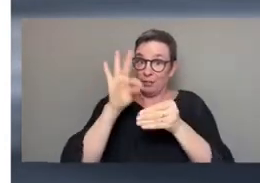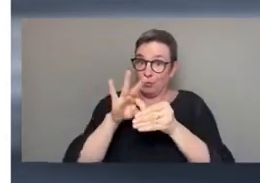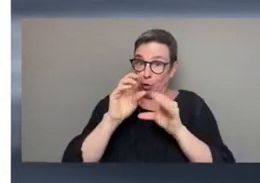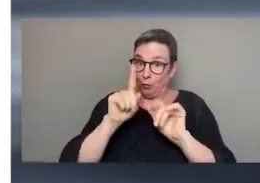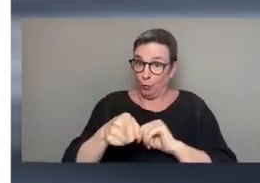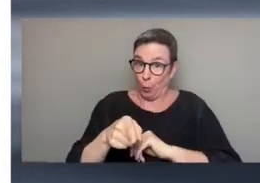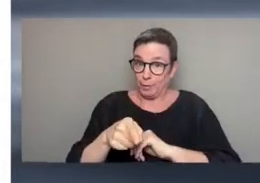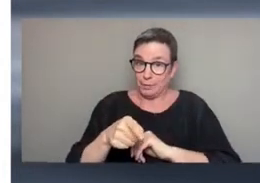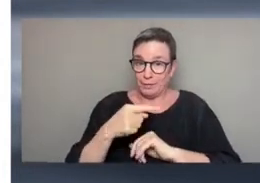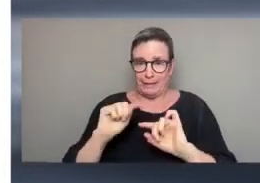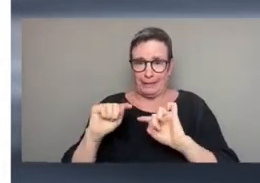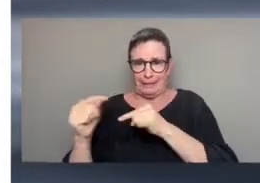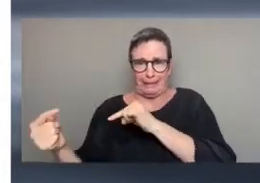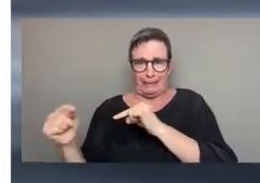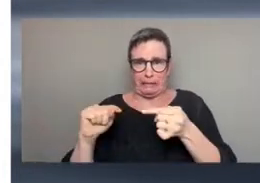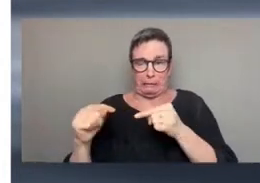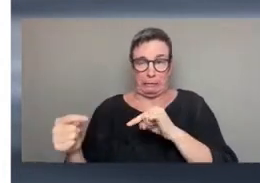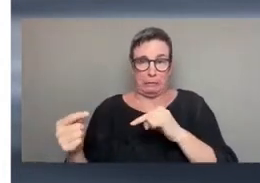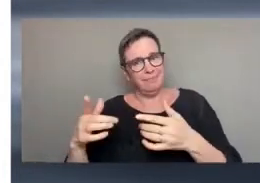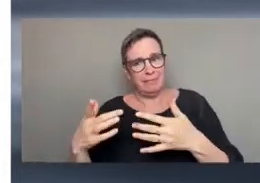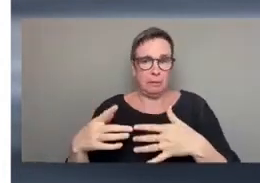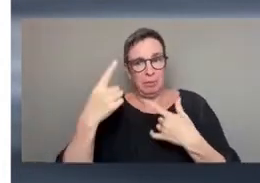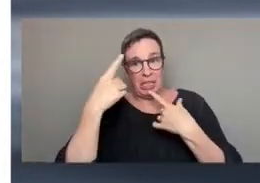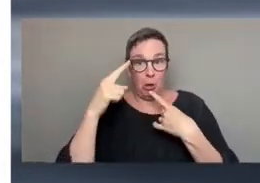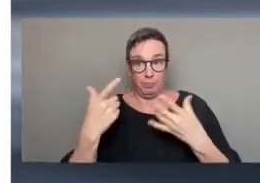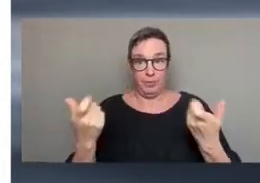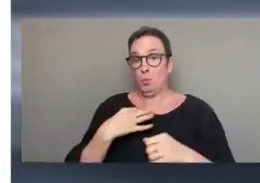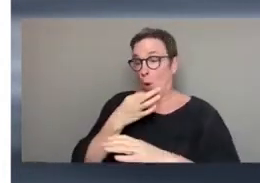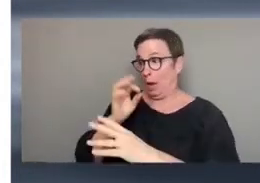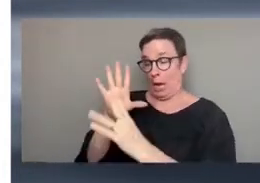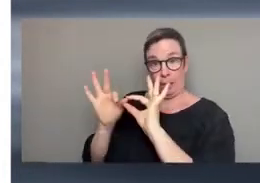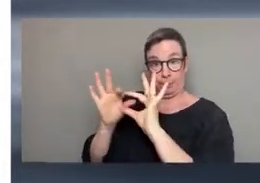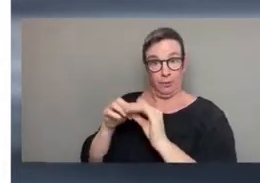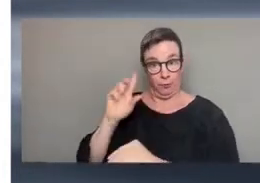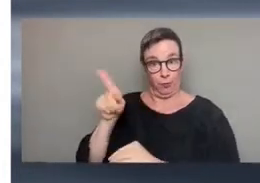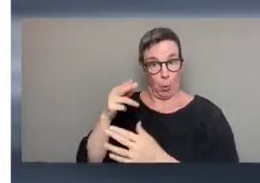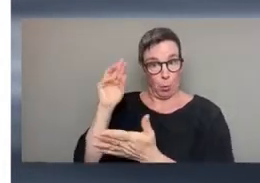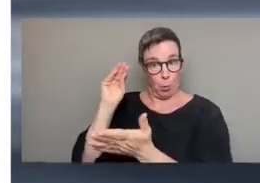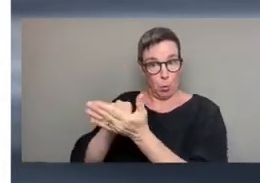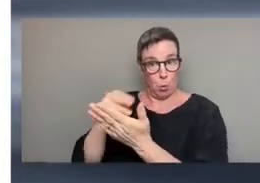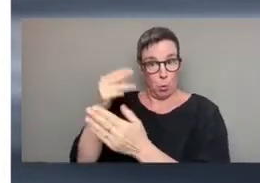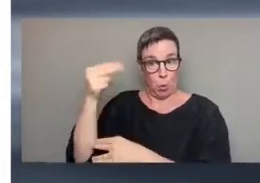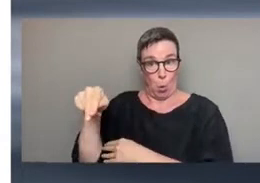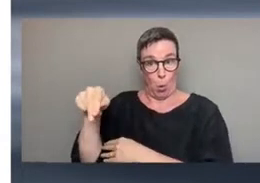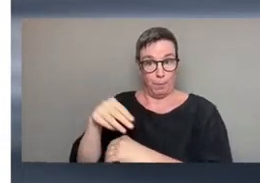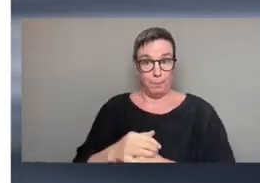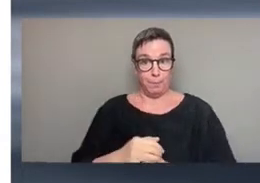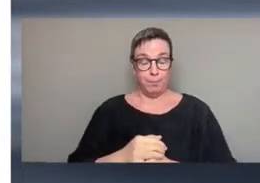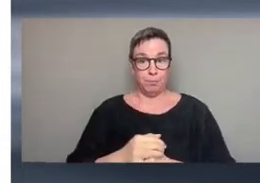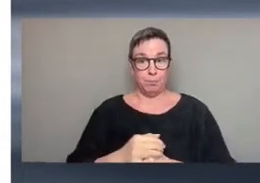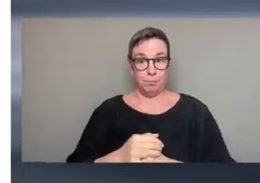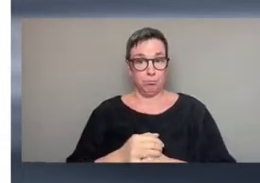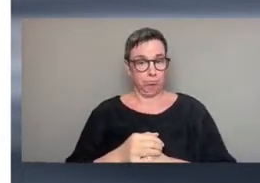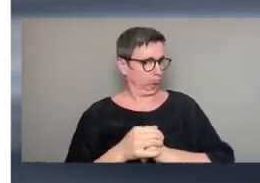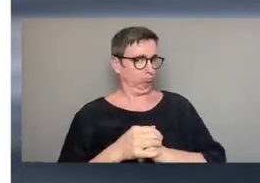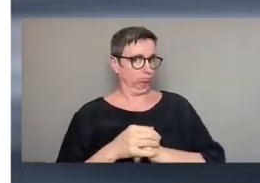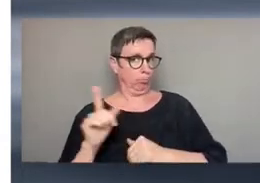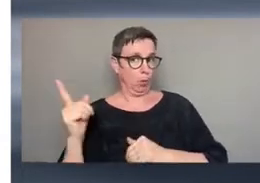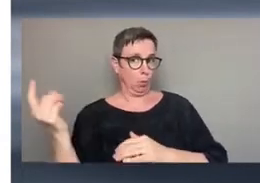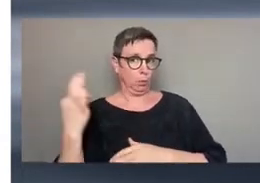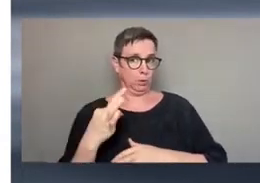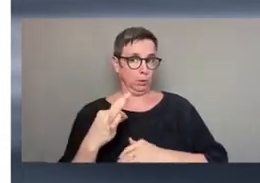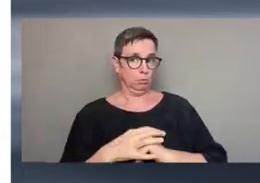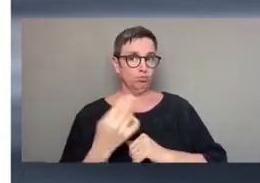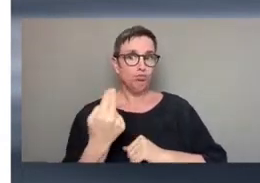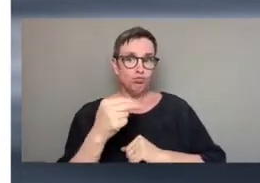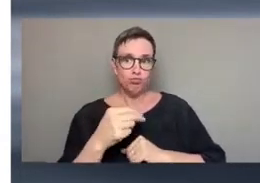clivant, je lui dis là, tu dois voter non. Et il me dit mais